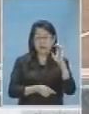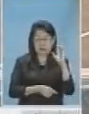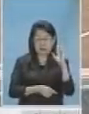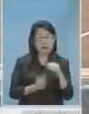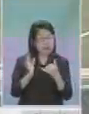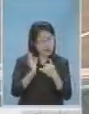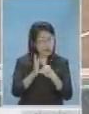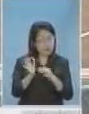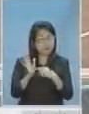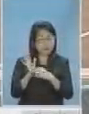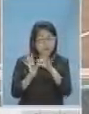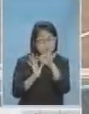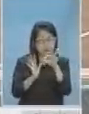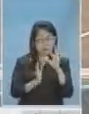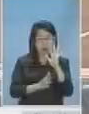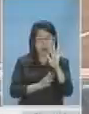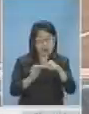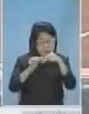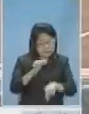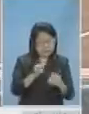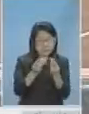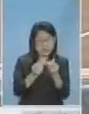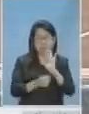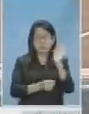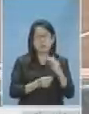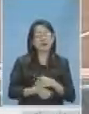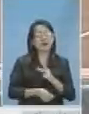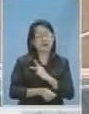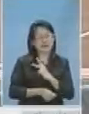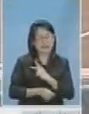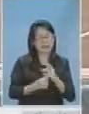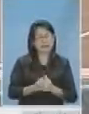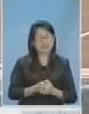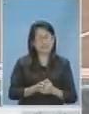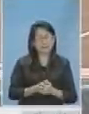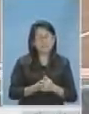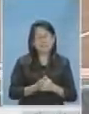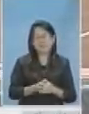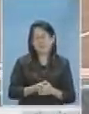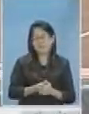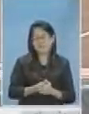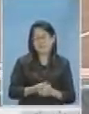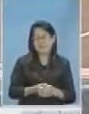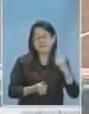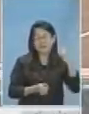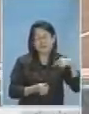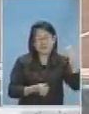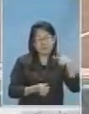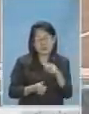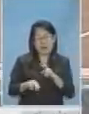ญาตไม่พูดรายละเอียดนะครับเพราะว่าเกรงใจท่านทิติมานะครับท่านจ้องหน้าผมเนี่ยเพราะท่านรู้ว่าผ